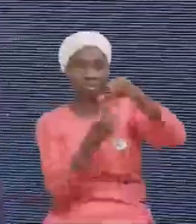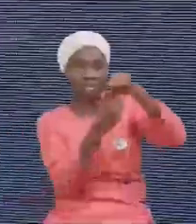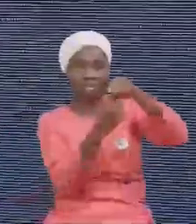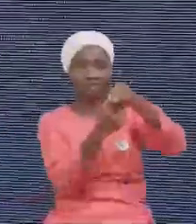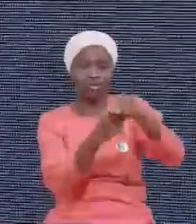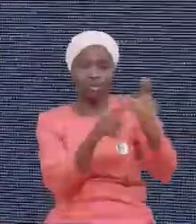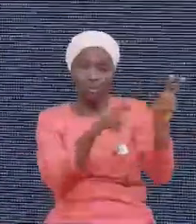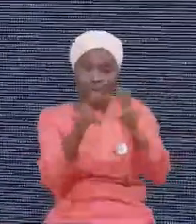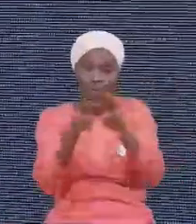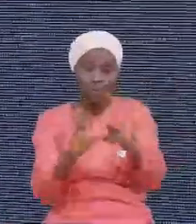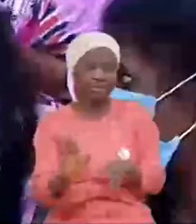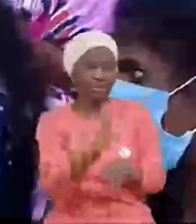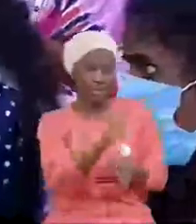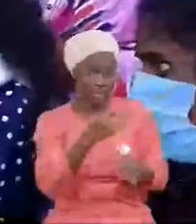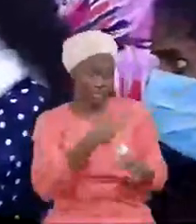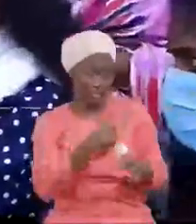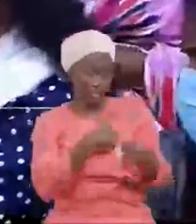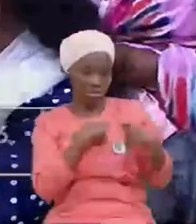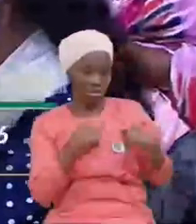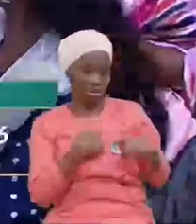Les héros veillent sur leur conscience.